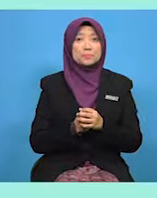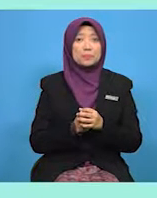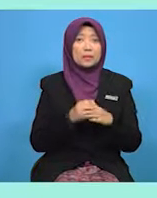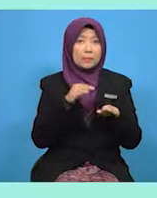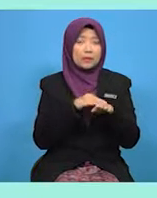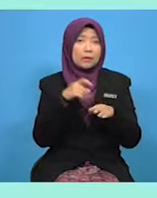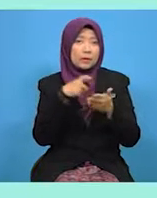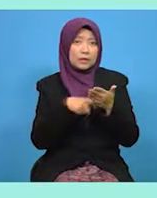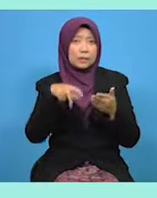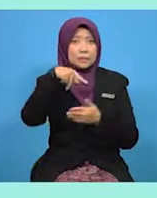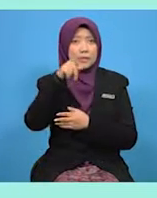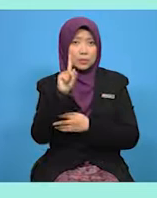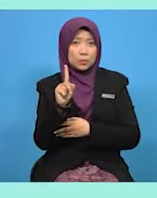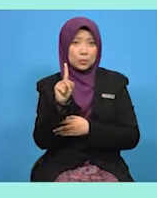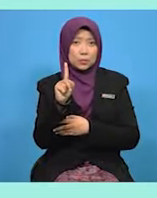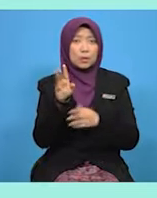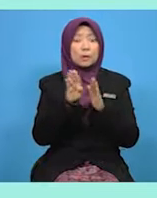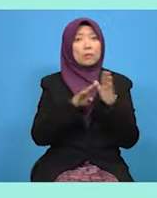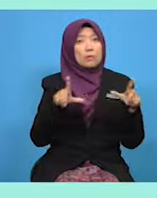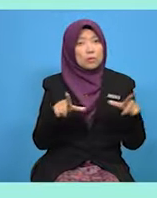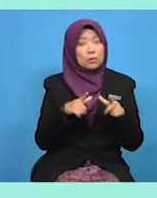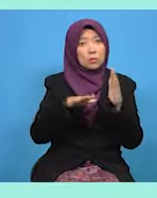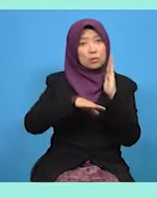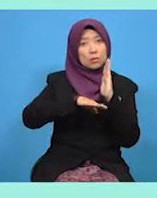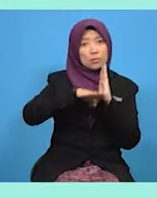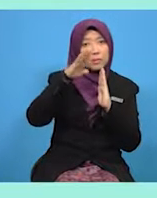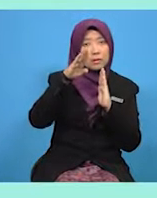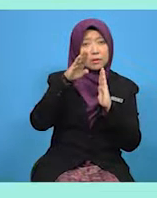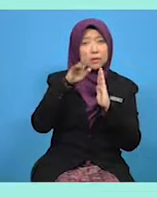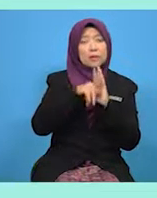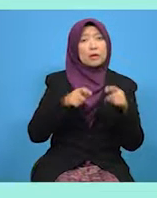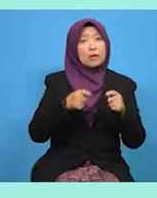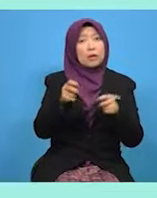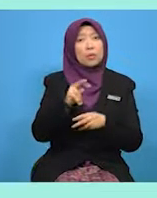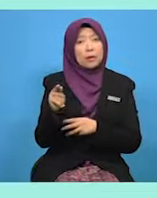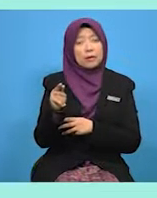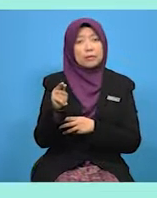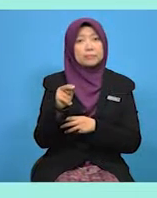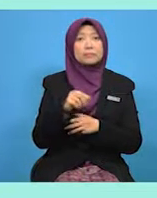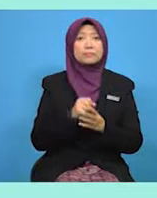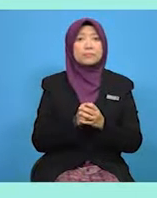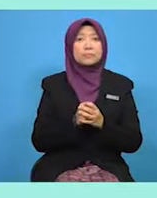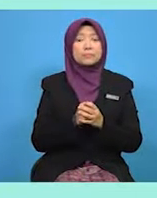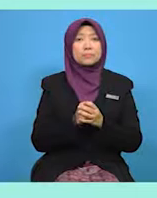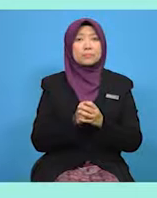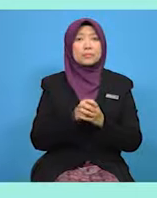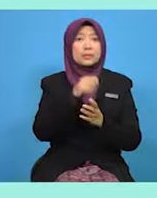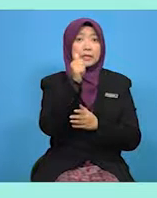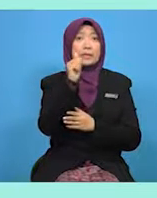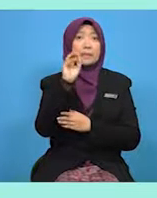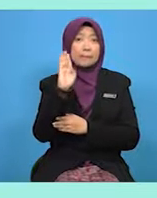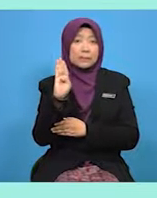Pada harga P1, berlaku lebihan penawaran aggregate sebanyak AB.